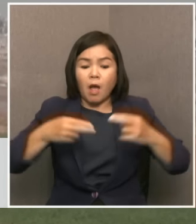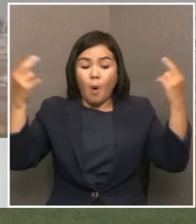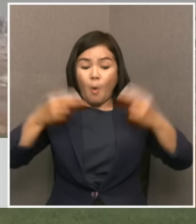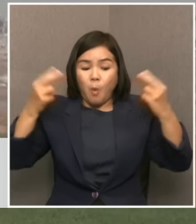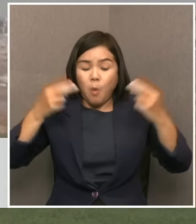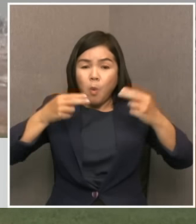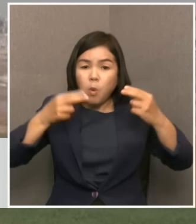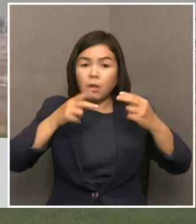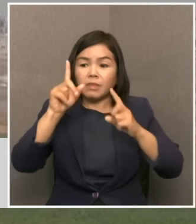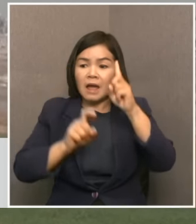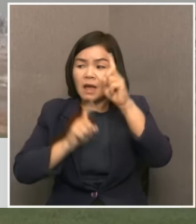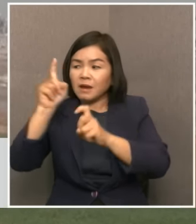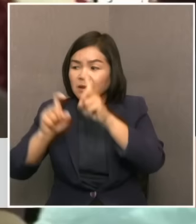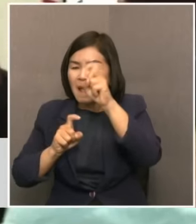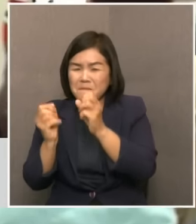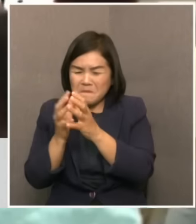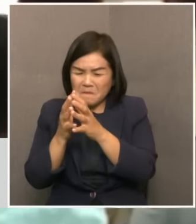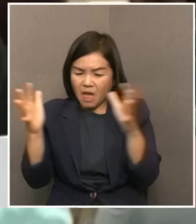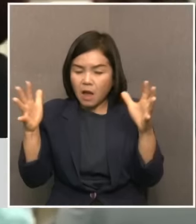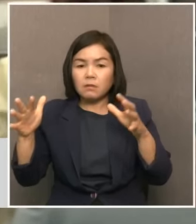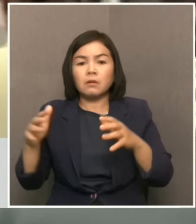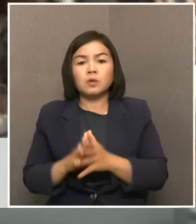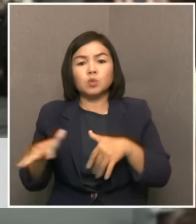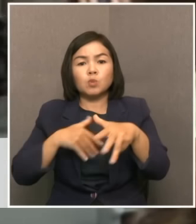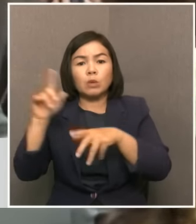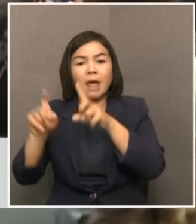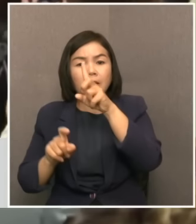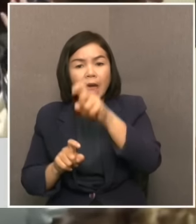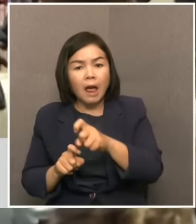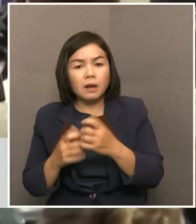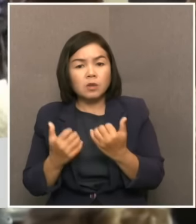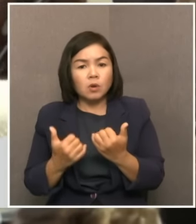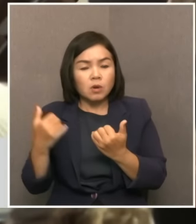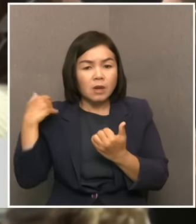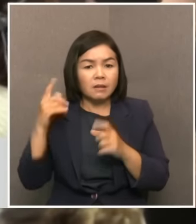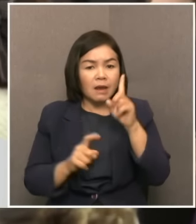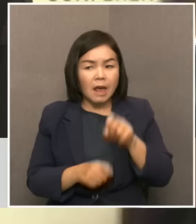ที่ไม่เคยเกิดขึ้นมาก่อนยอดผู้เสียชีวิตล่าสุดในกาซาอยู่ที่